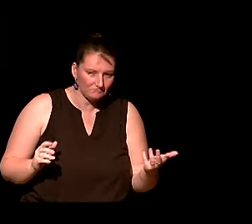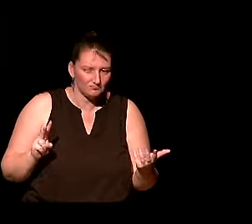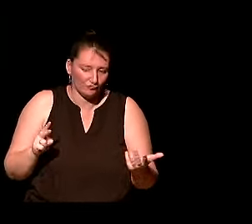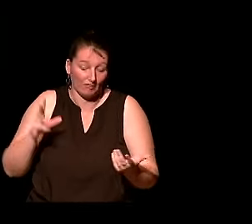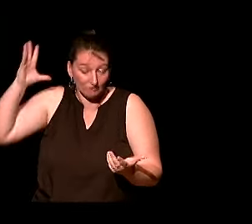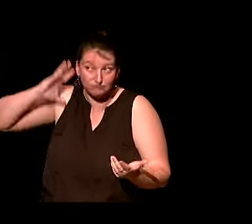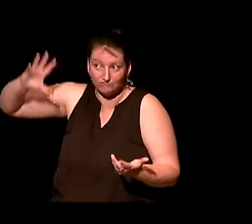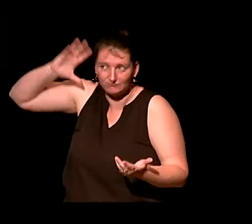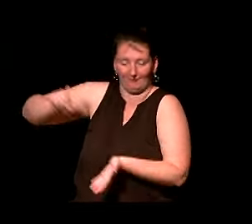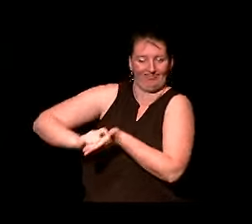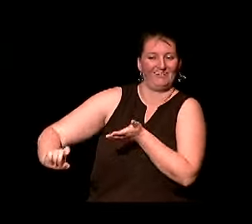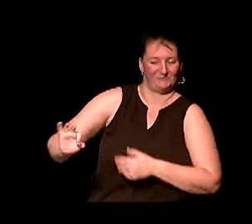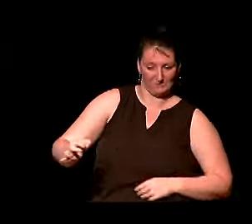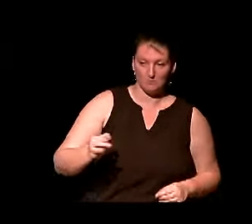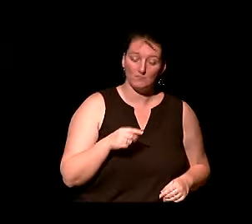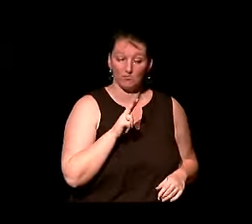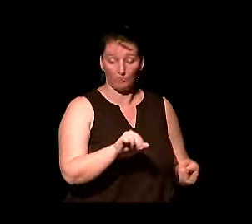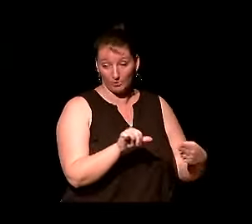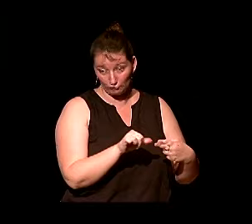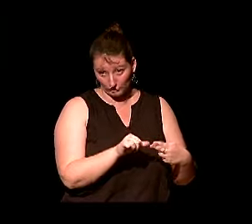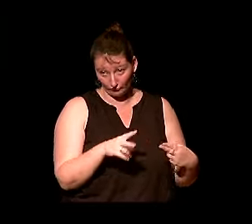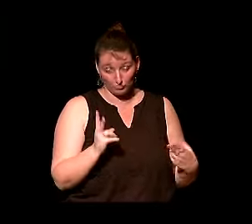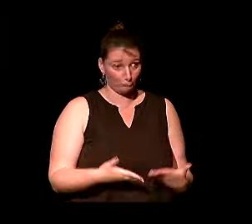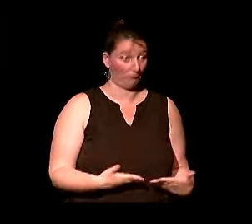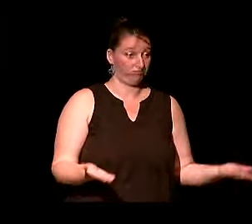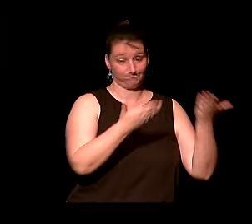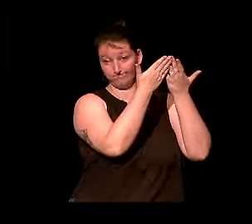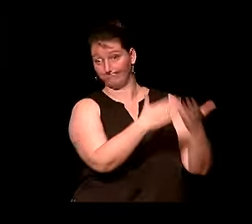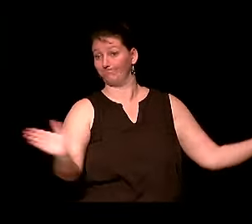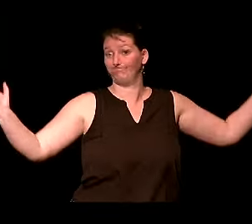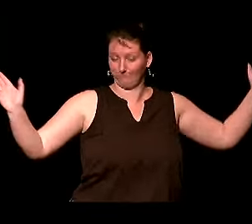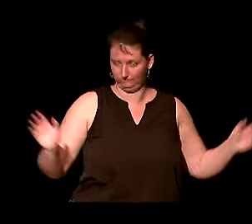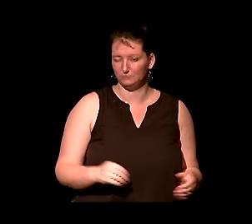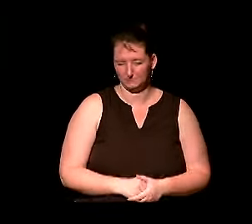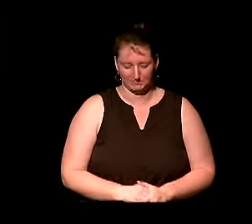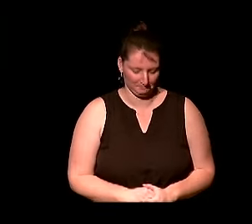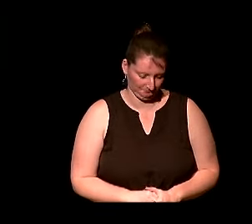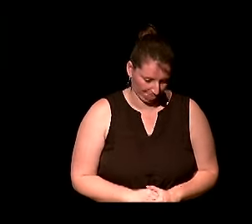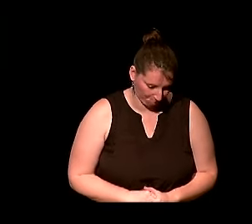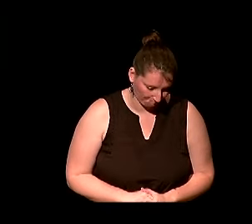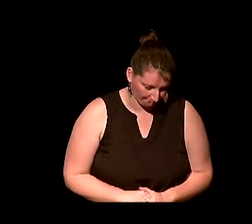héritage, que finalement un adjectif plus vaste.